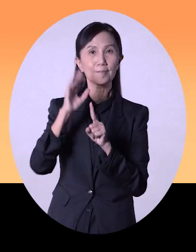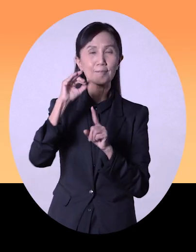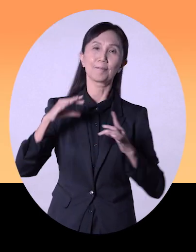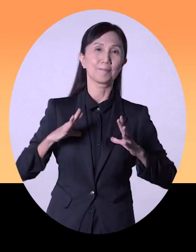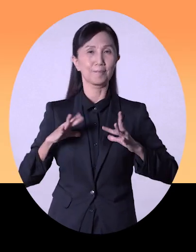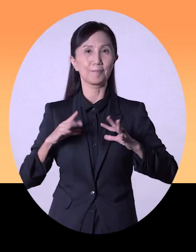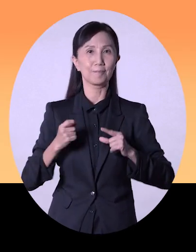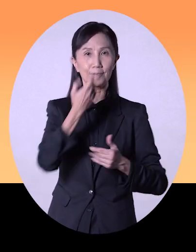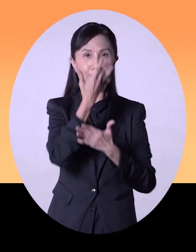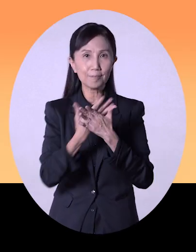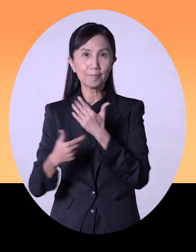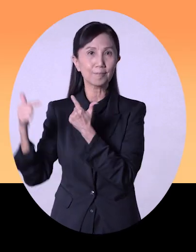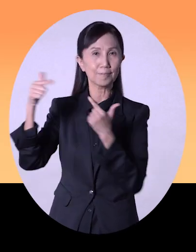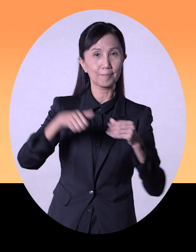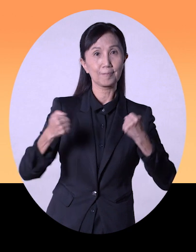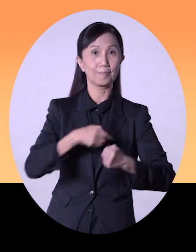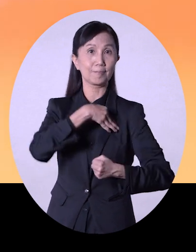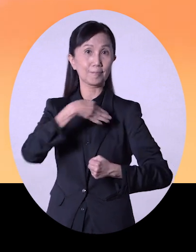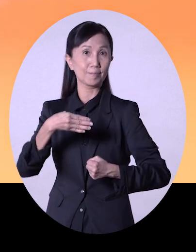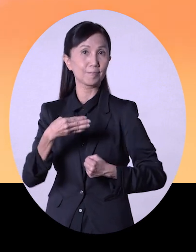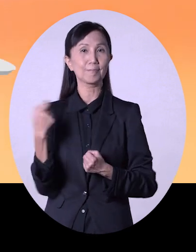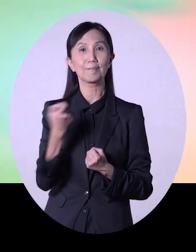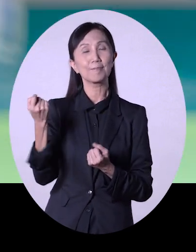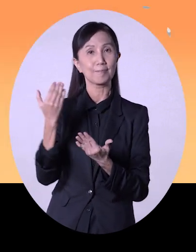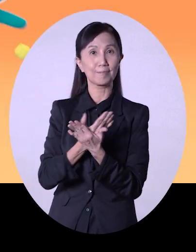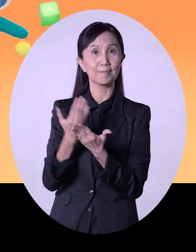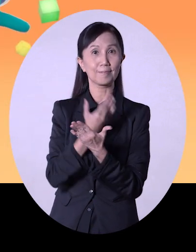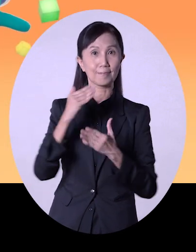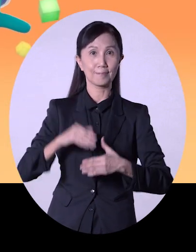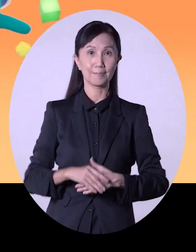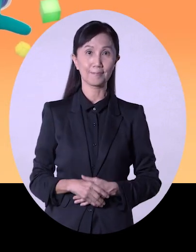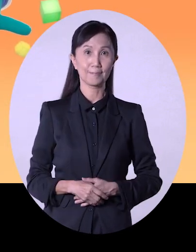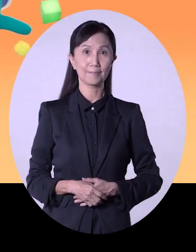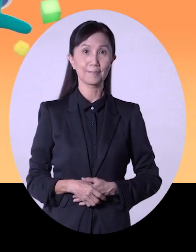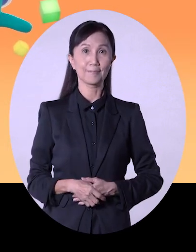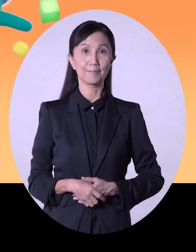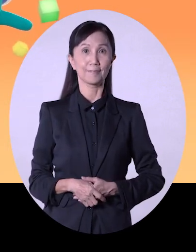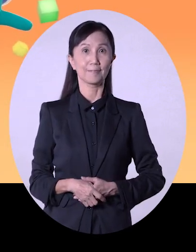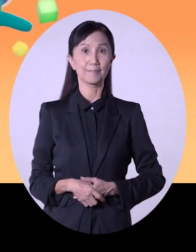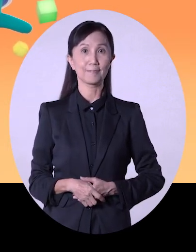以好轻易在网上续领车辆牌照，快啲试下啦！